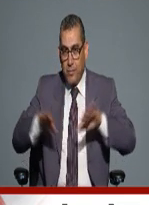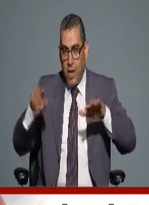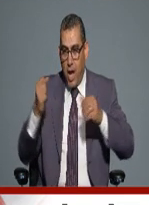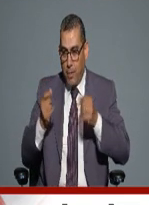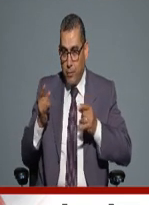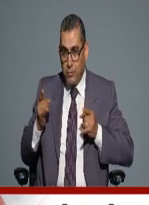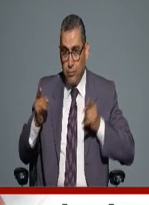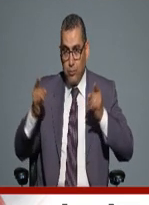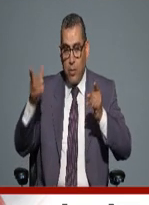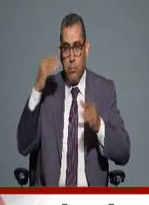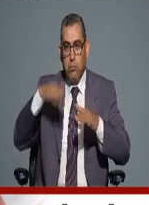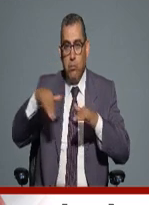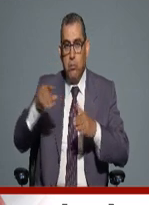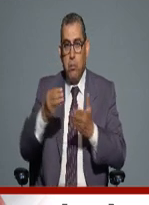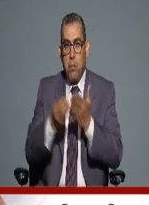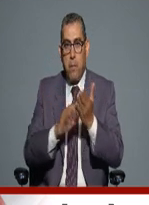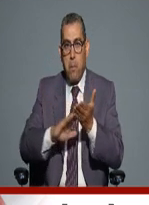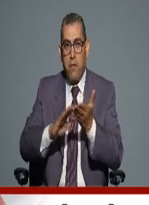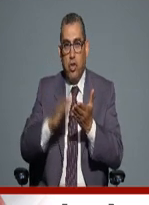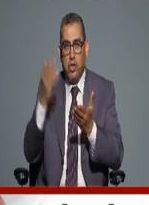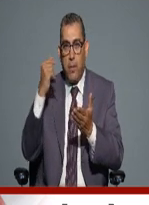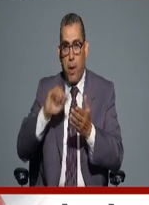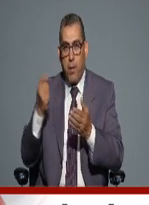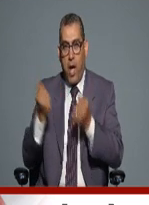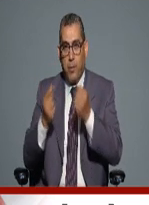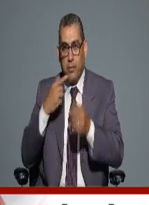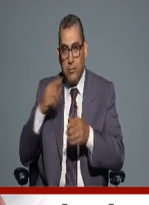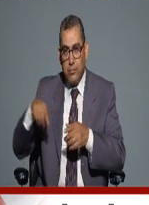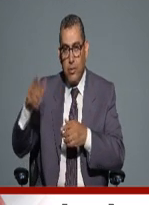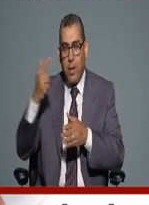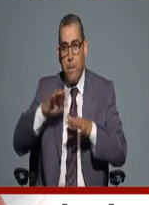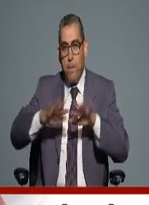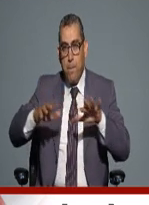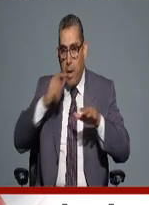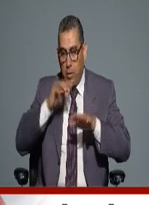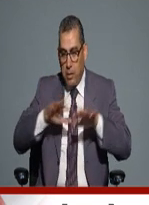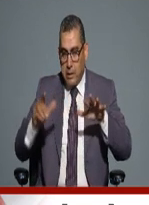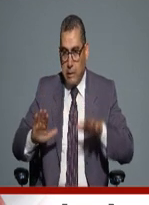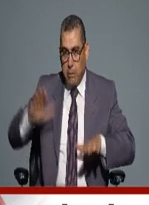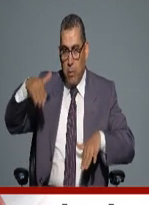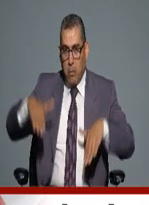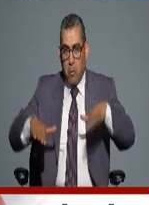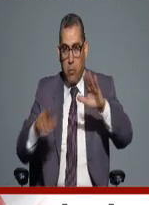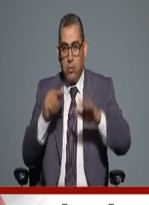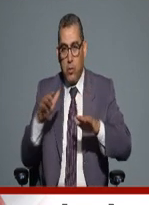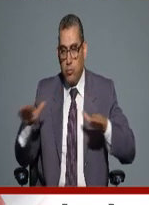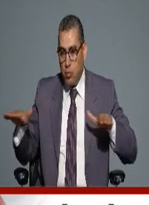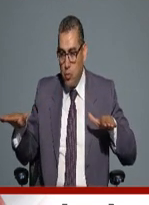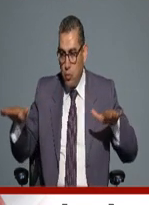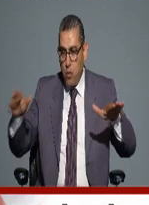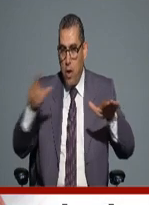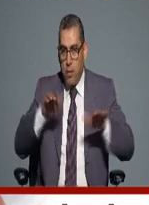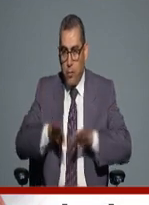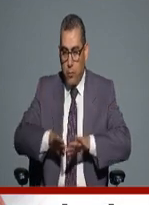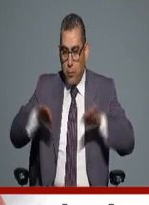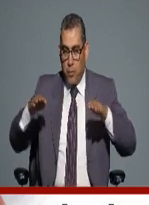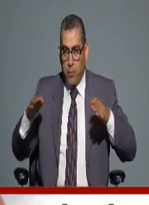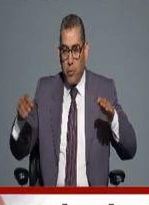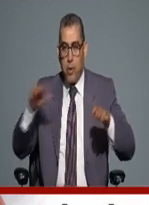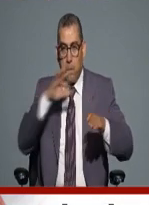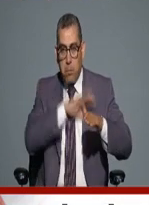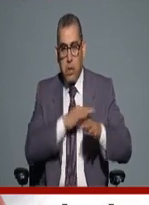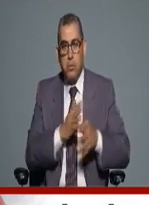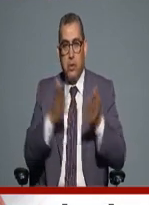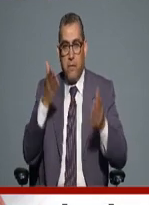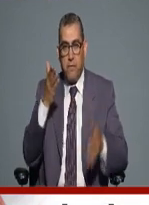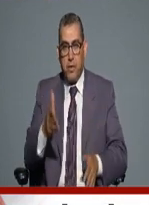ده ما كانش موجود، لأن قطاع الترعة كان مبحر وكان داخل وكان واكل في الجسر. فالحقيقة المكاسب كتيرة جدا